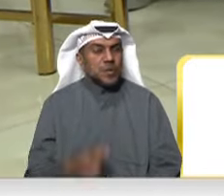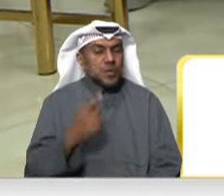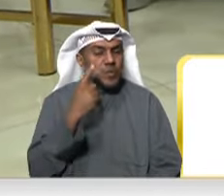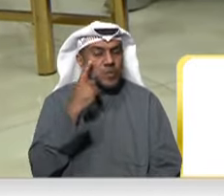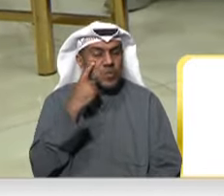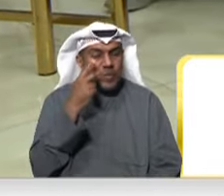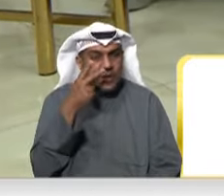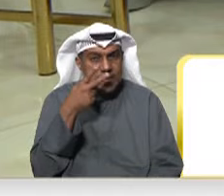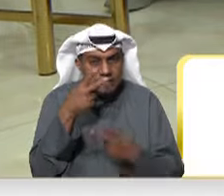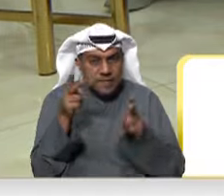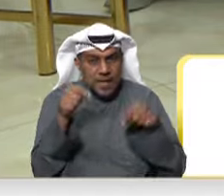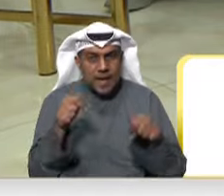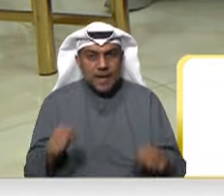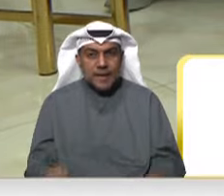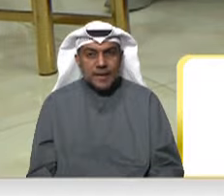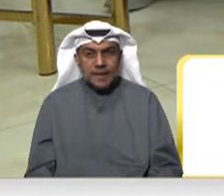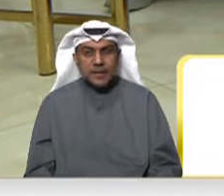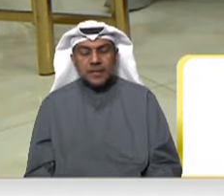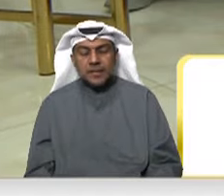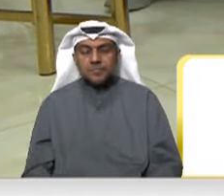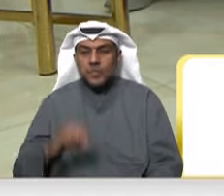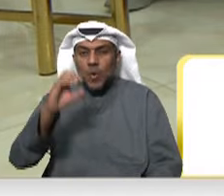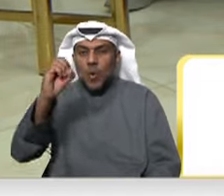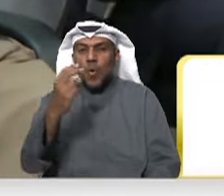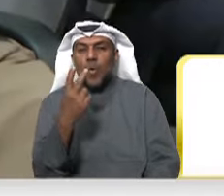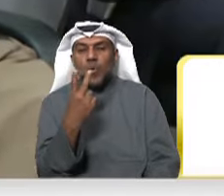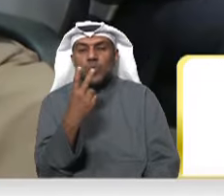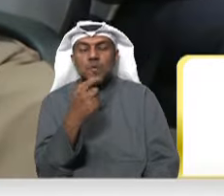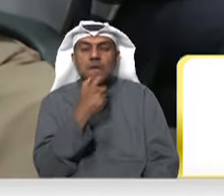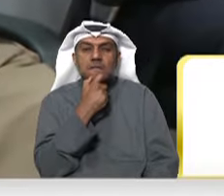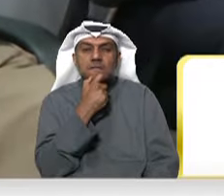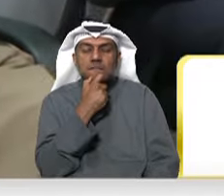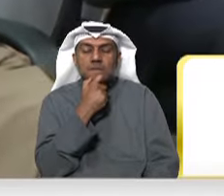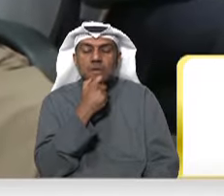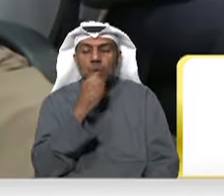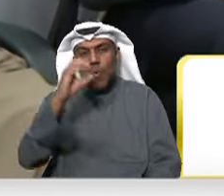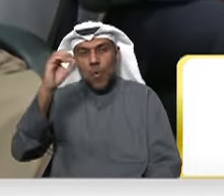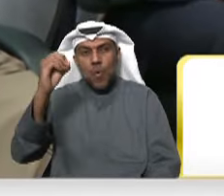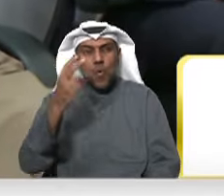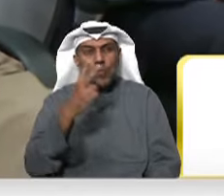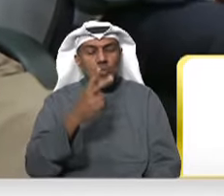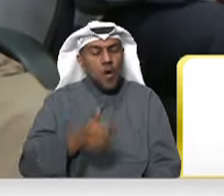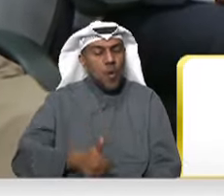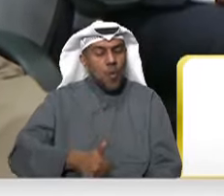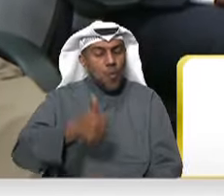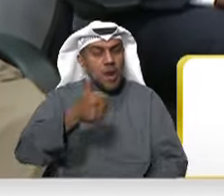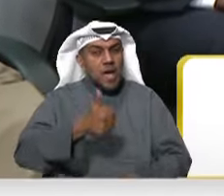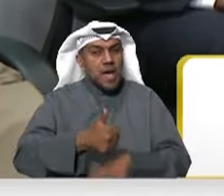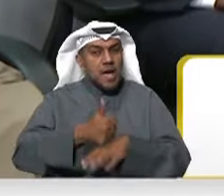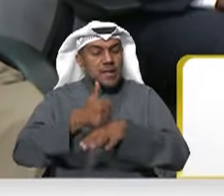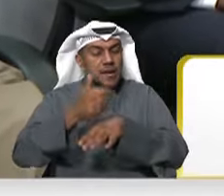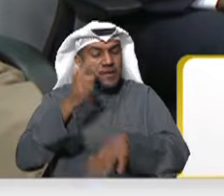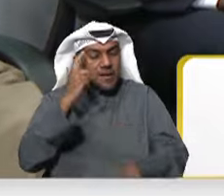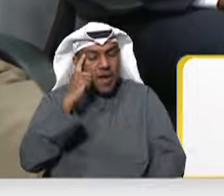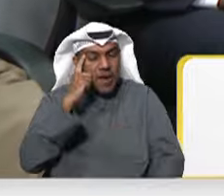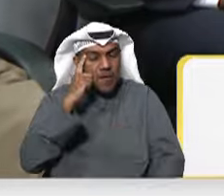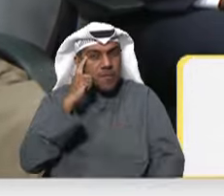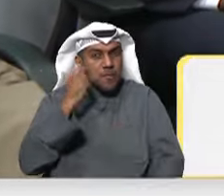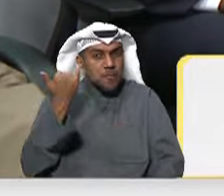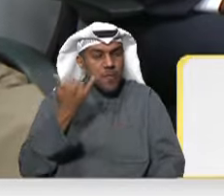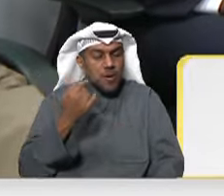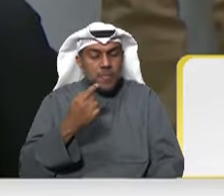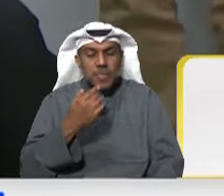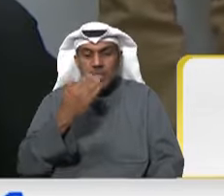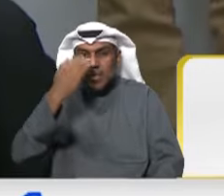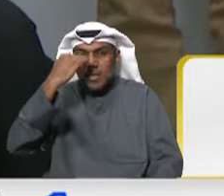لا تمثل مجرد علاج فرعي بل هو أساسي من خطة العلاج، يعزز تدفق الأكسجين إلى الأنسجة